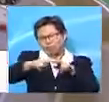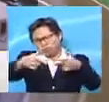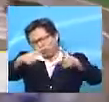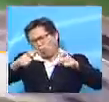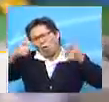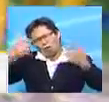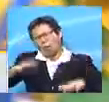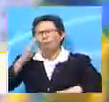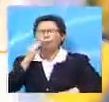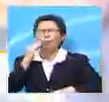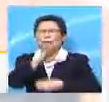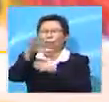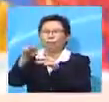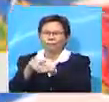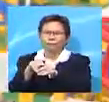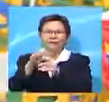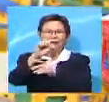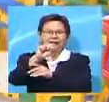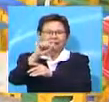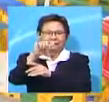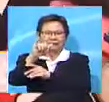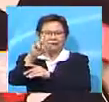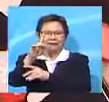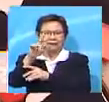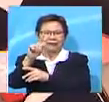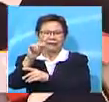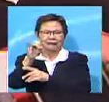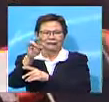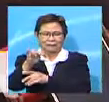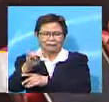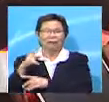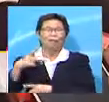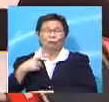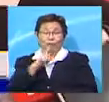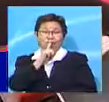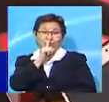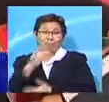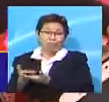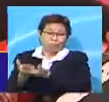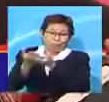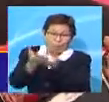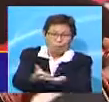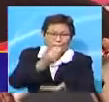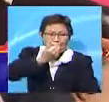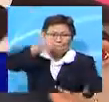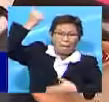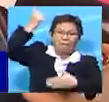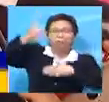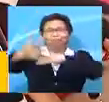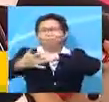berkelajuan tinggi, termasuklah Shinkansen. We are certainly propose the best